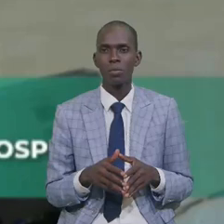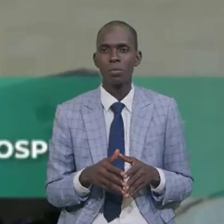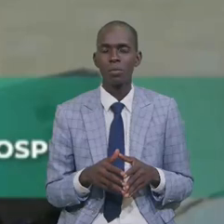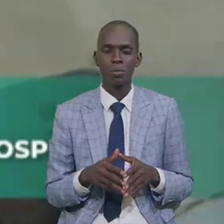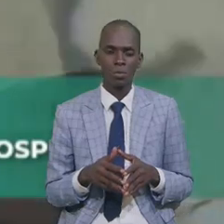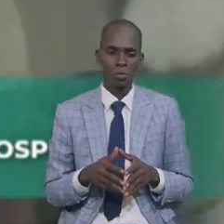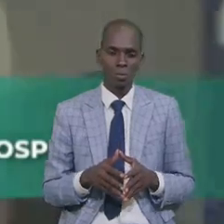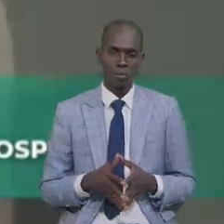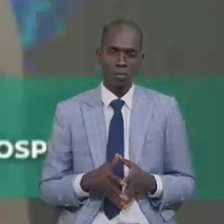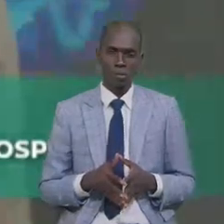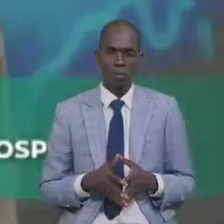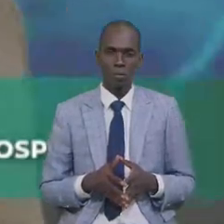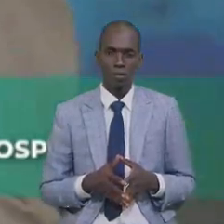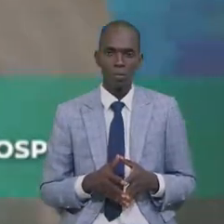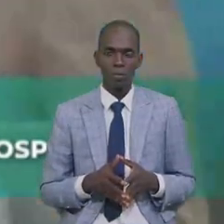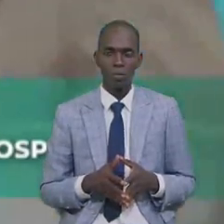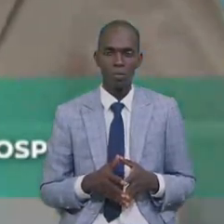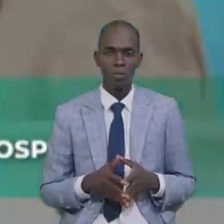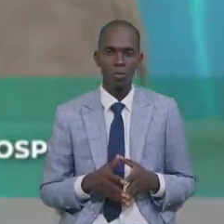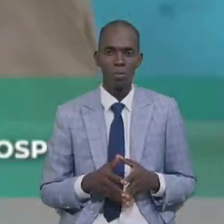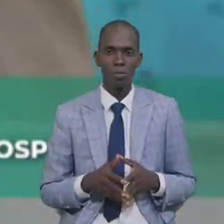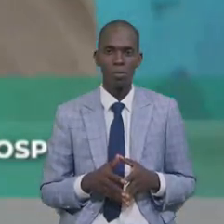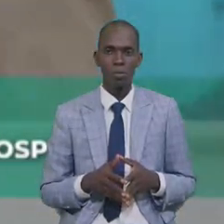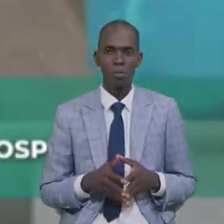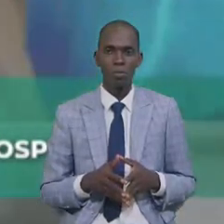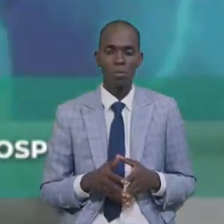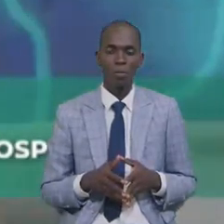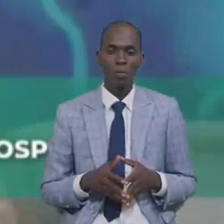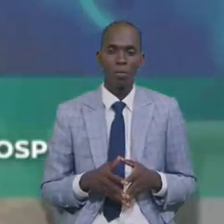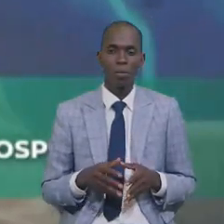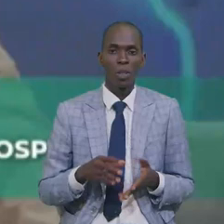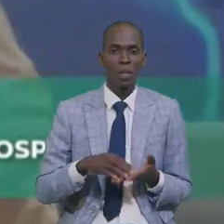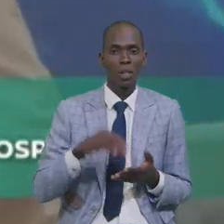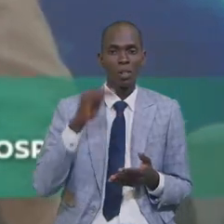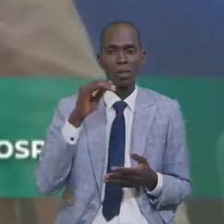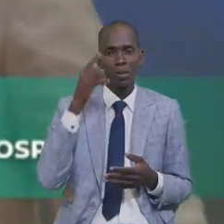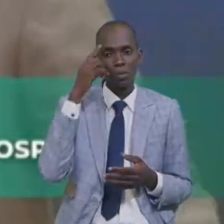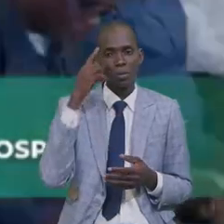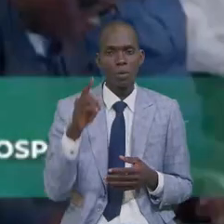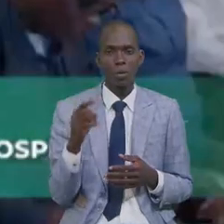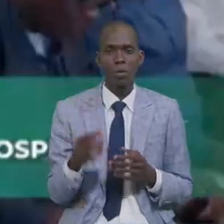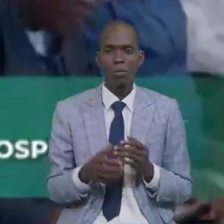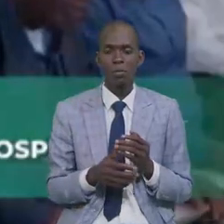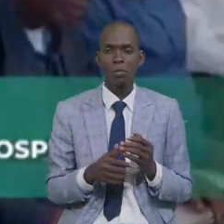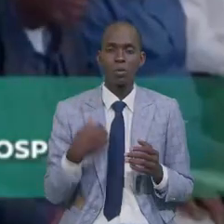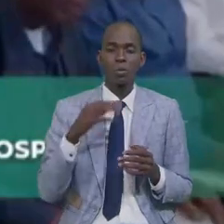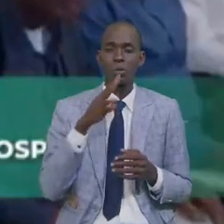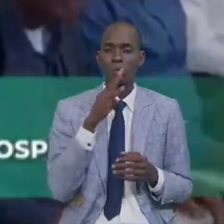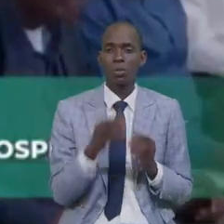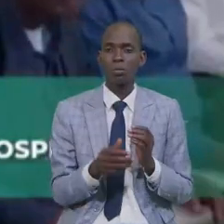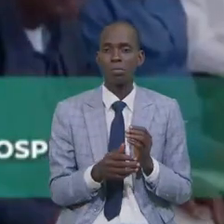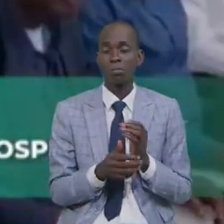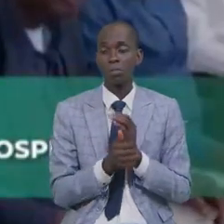réjouis. Quand il y a un petit succès, mais non. Nous devons aller à la maîtrise dans le ministère au nom de